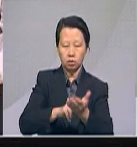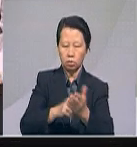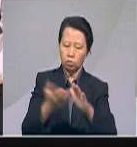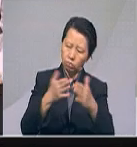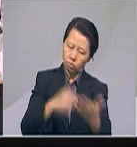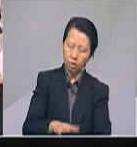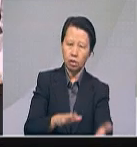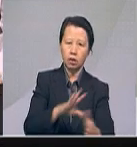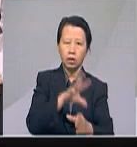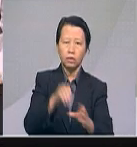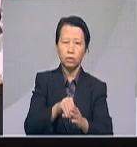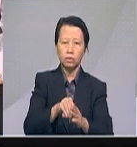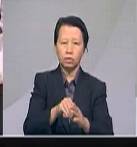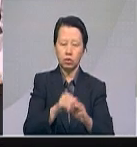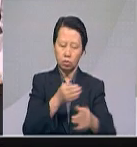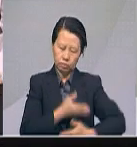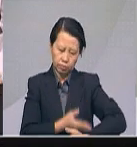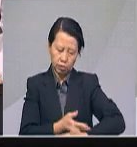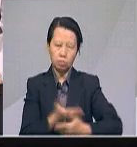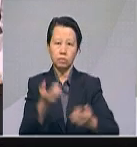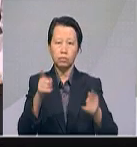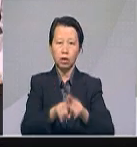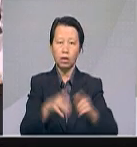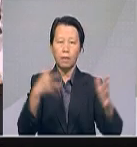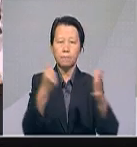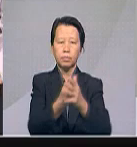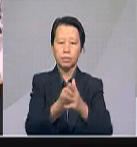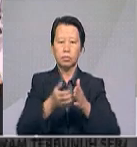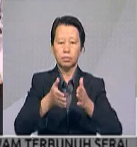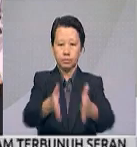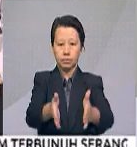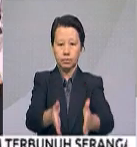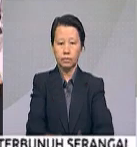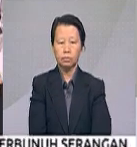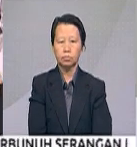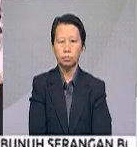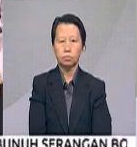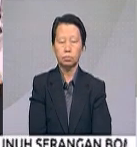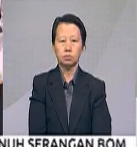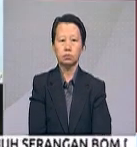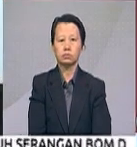kematian melibatkan golongan sasar apabila berlaku kemalangan jalan raya.